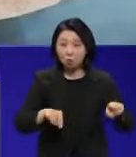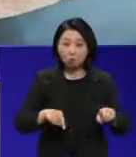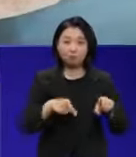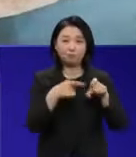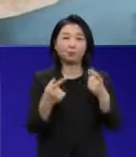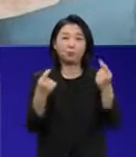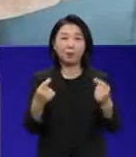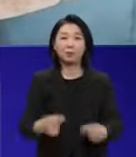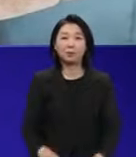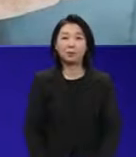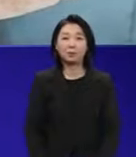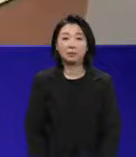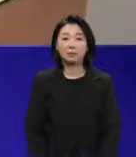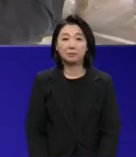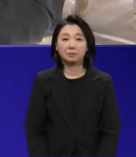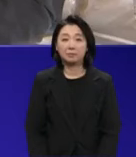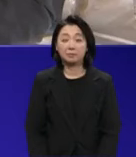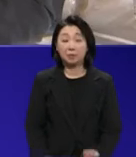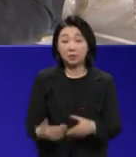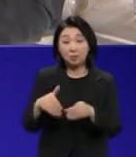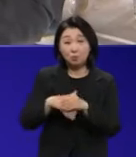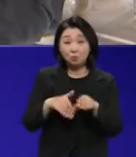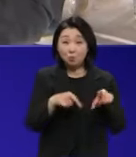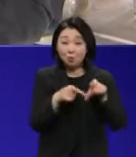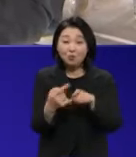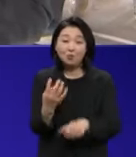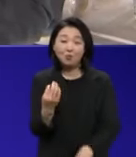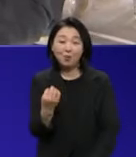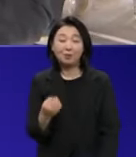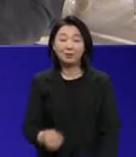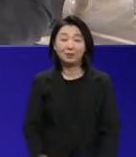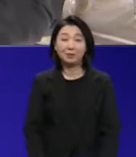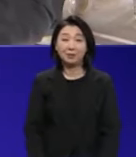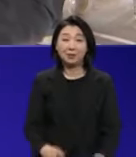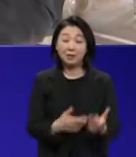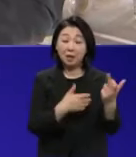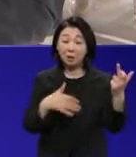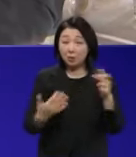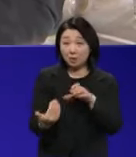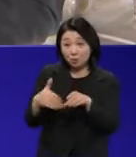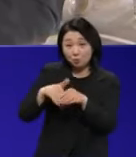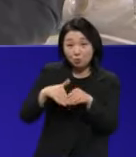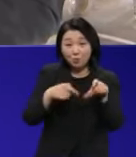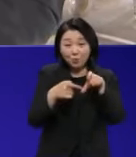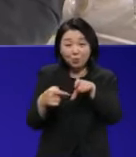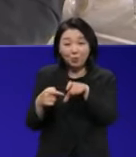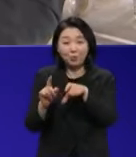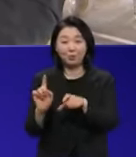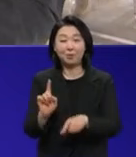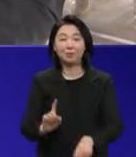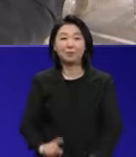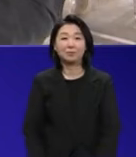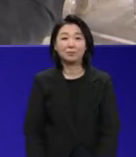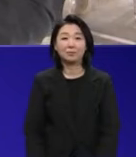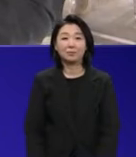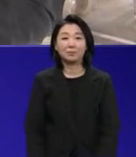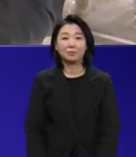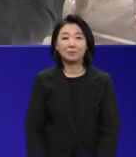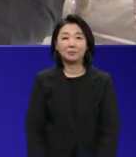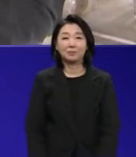같았습니다. 사전 투표율도 어땠는지 궁금한데요. 강원 지역 사전 투표 결과 어땠습니까?